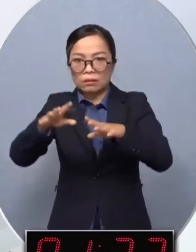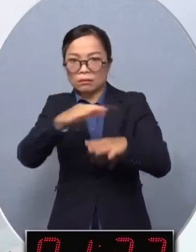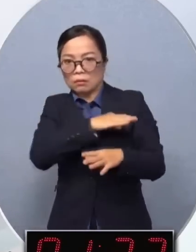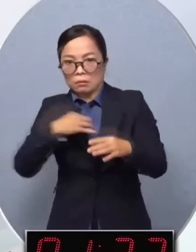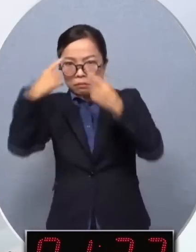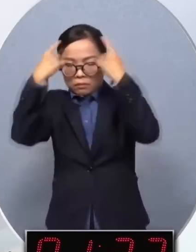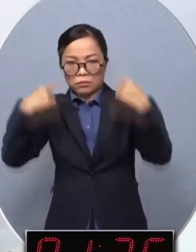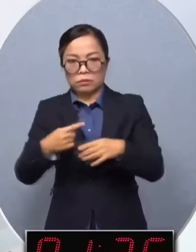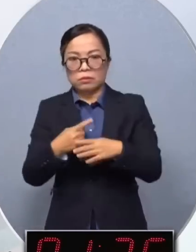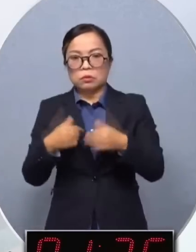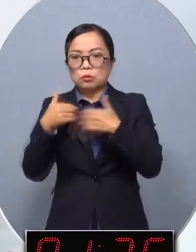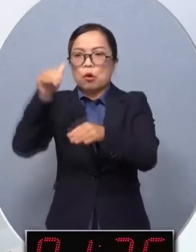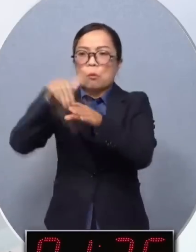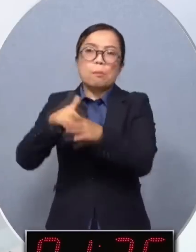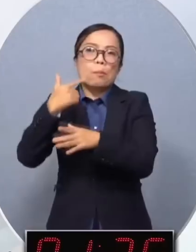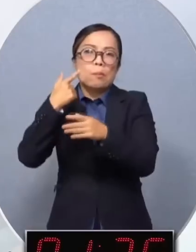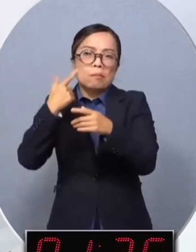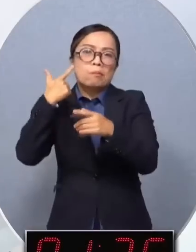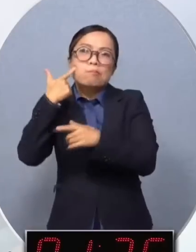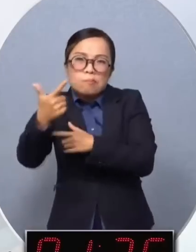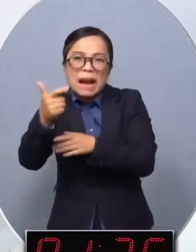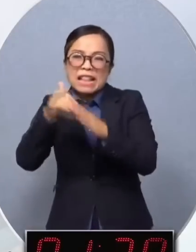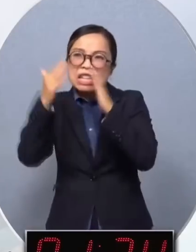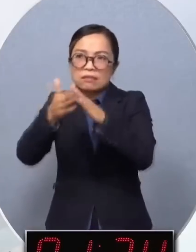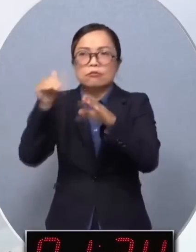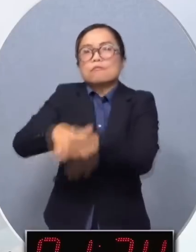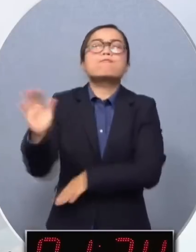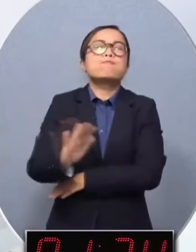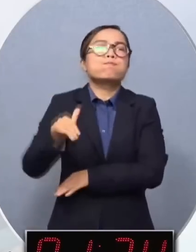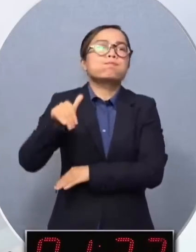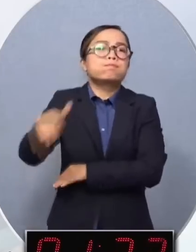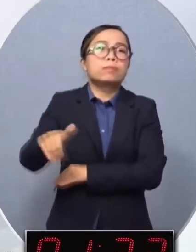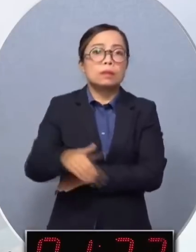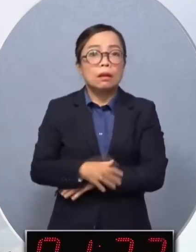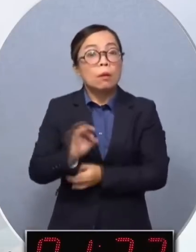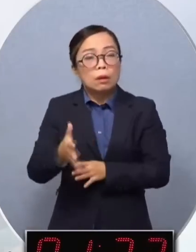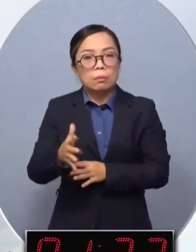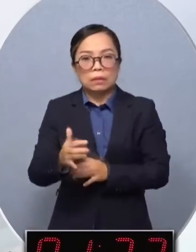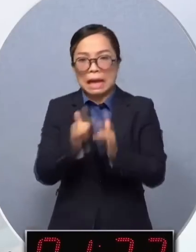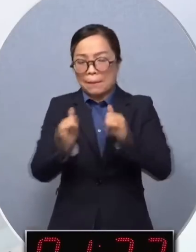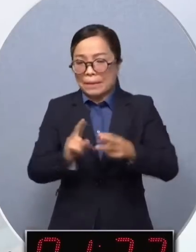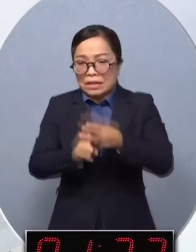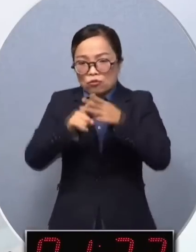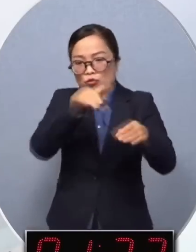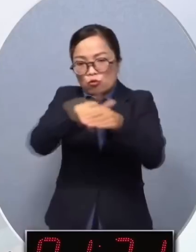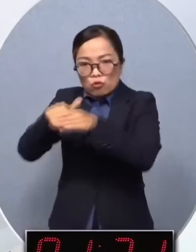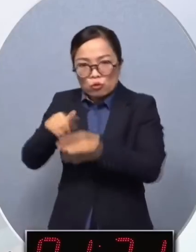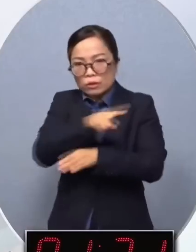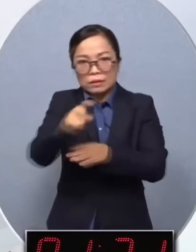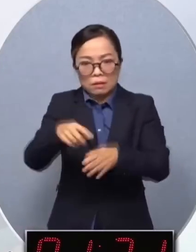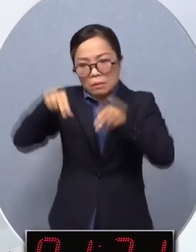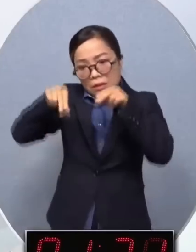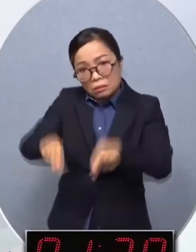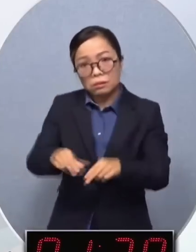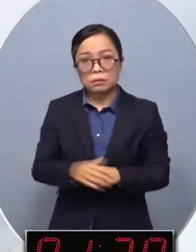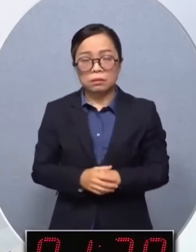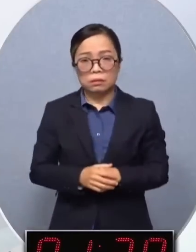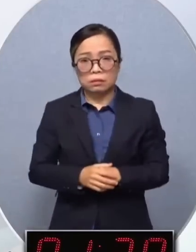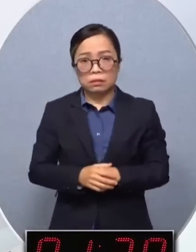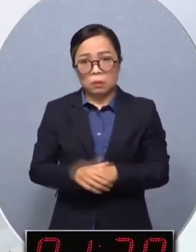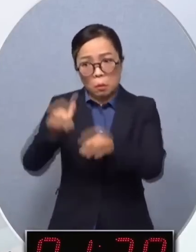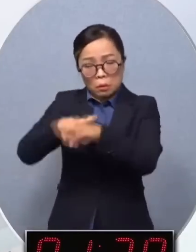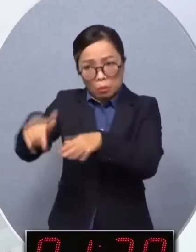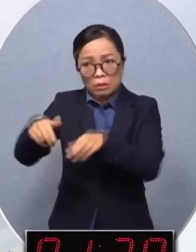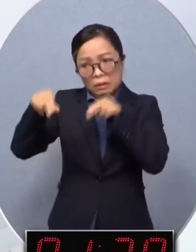年市长，因为这是一个民主政治选举好，大家的一个契约，而